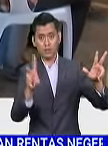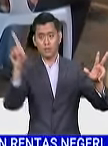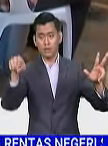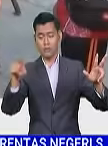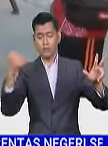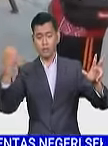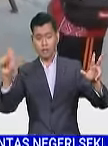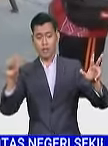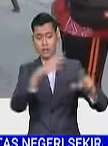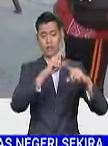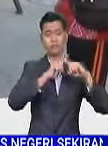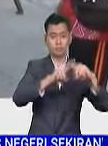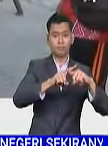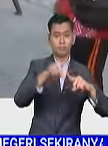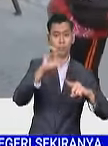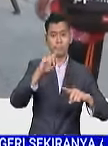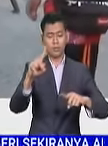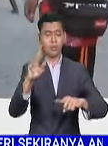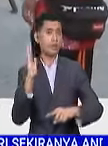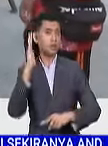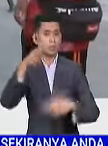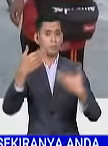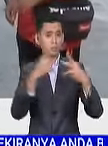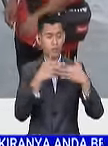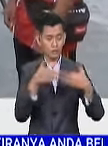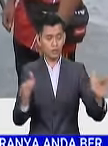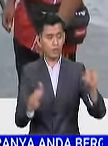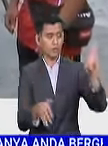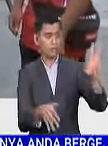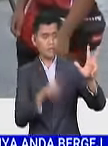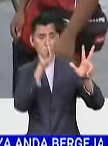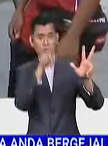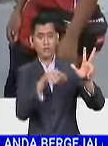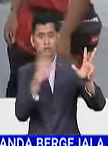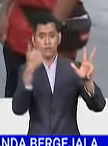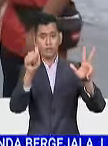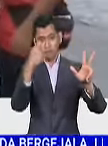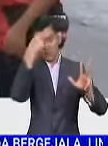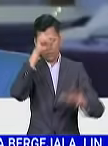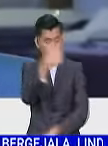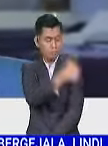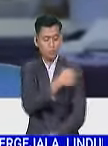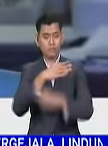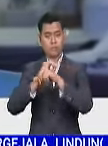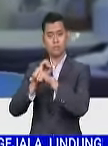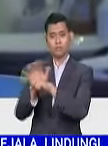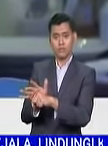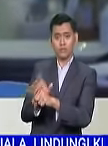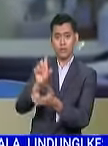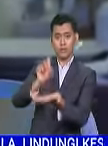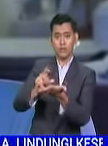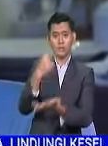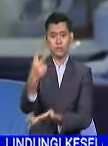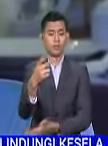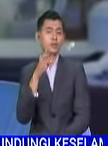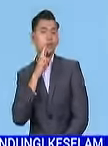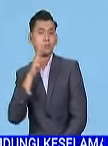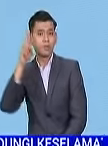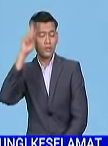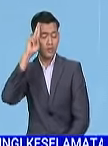Dewan Masyarakat Pekan Kecil Sok pada 23 Oktober bagi dos kedua remaja. Dalam perkembangan berkaitan,